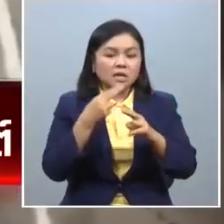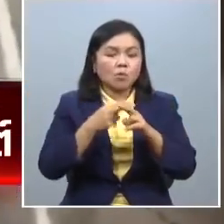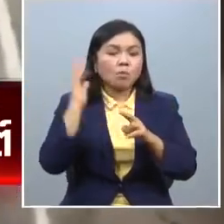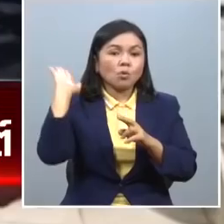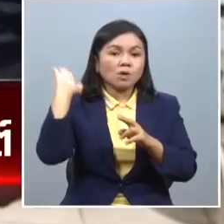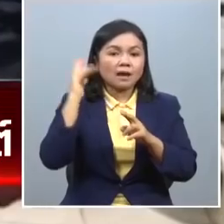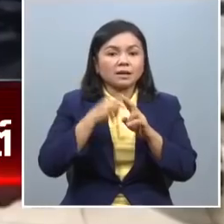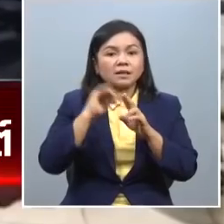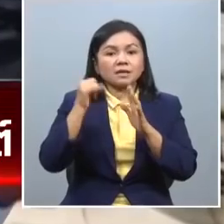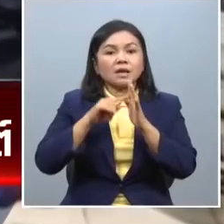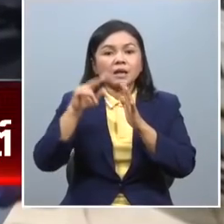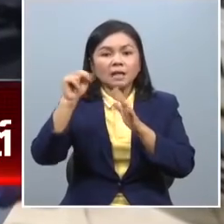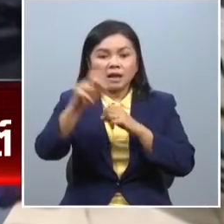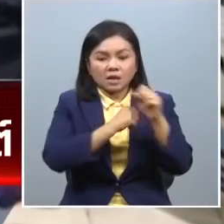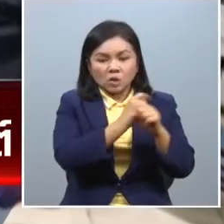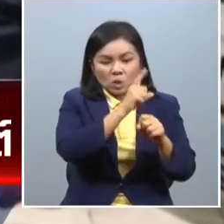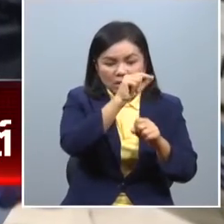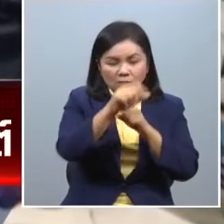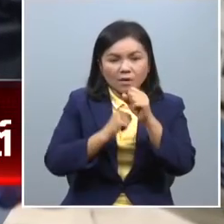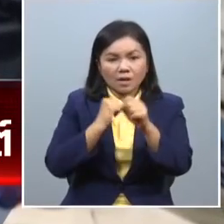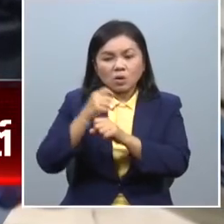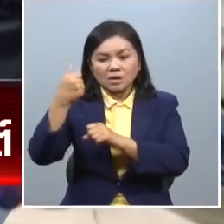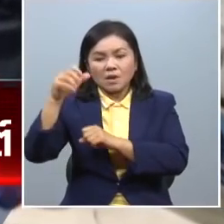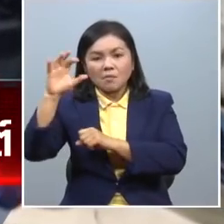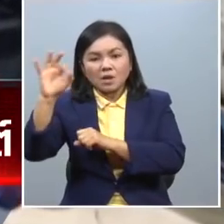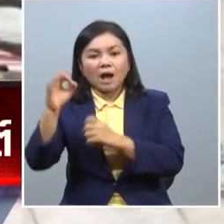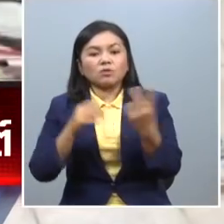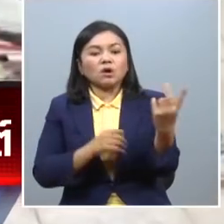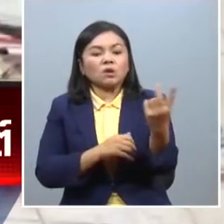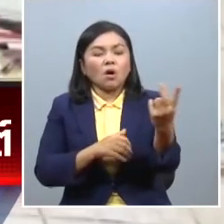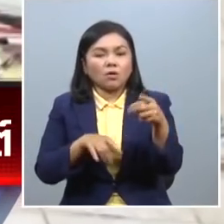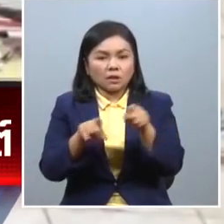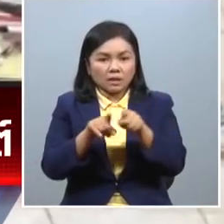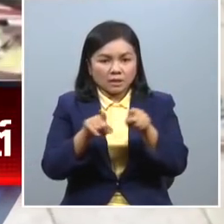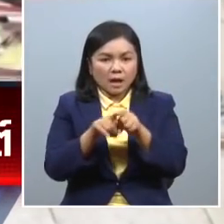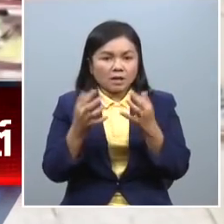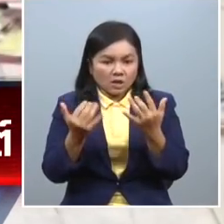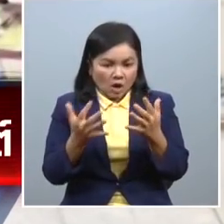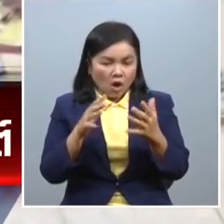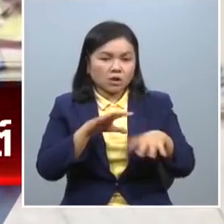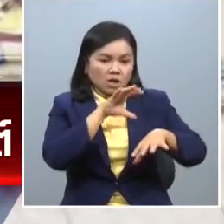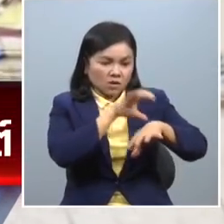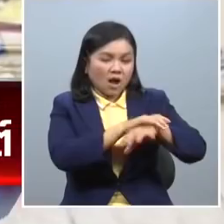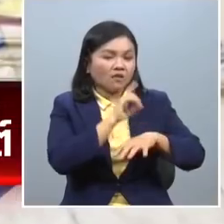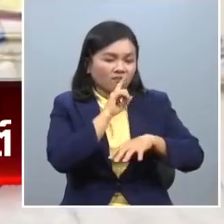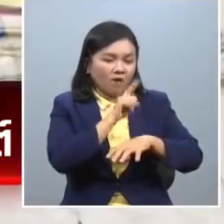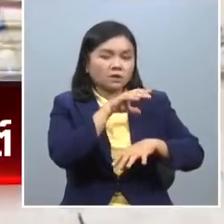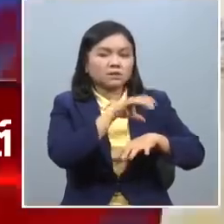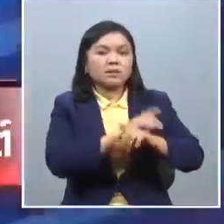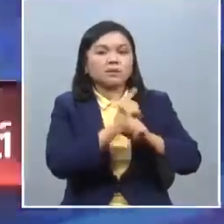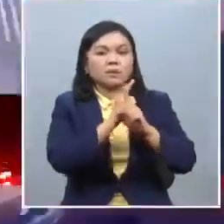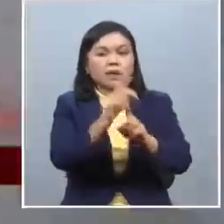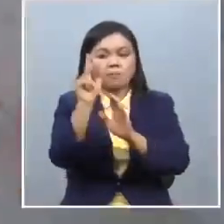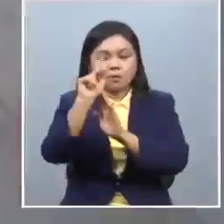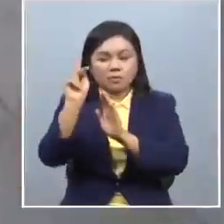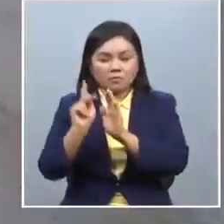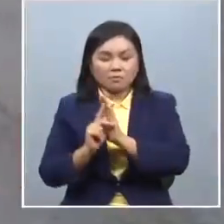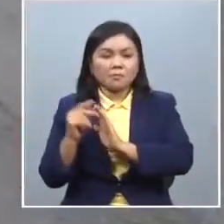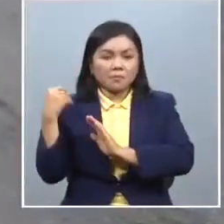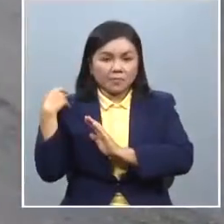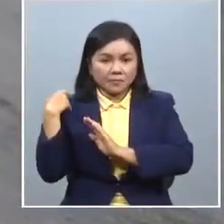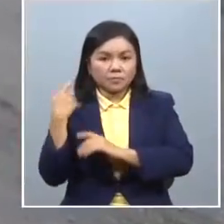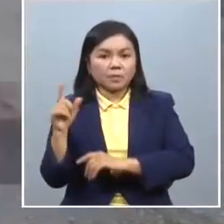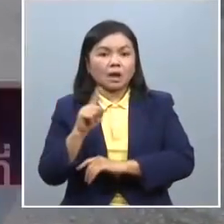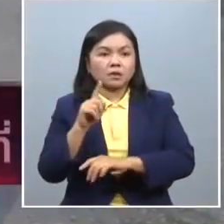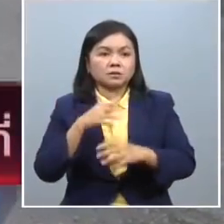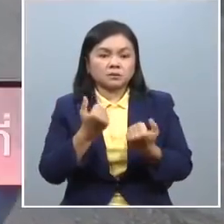รุตอายุ20ปีและนายเศรษฐวุฒิอายุ19ปีไม่ทราบนามสกุลทั้งนี้อยู่ระหว่างรอดำเนินคดีตามกฎหมายเกิดอุบัติเห